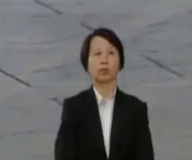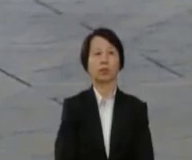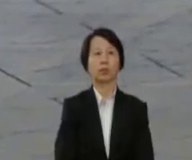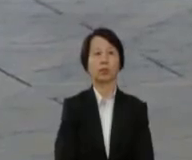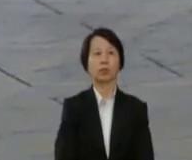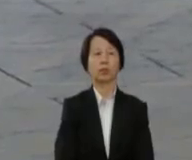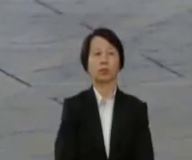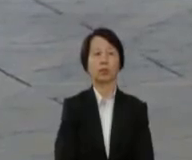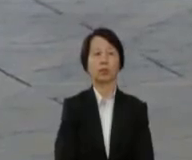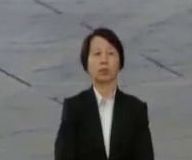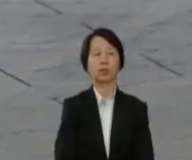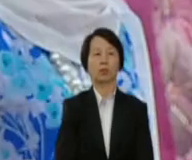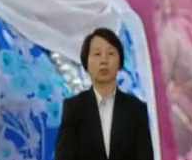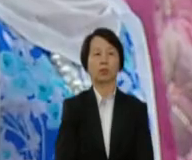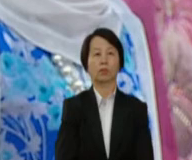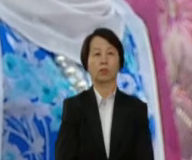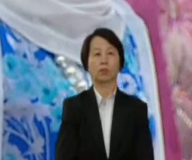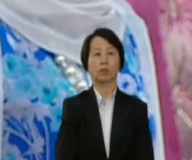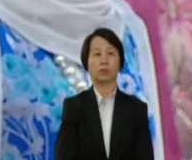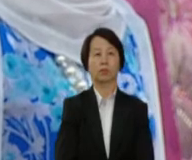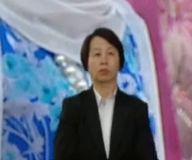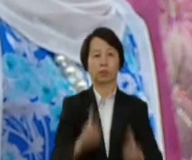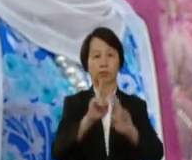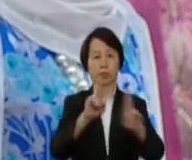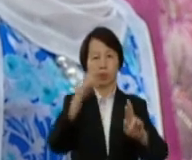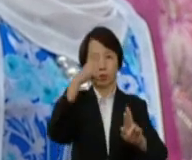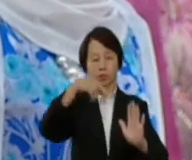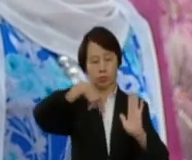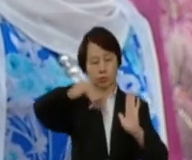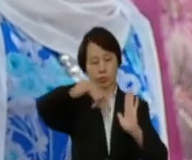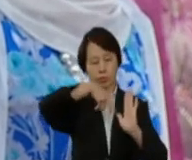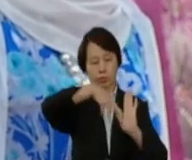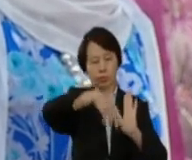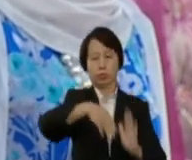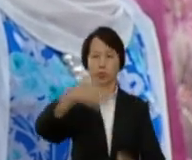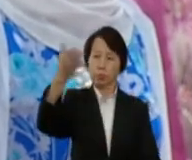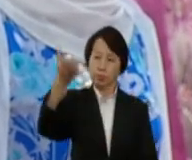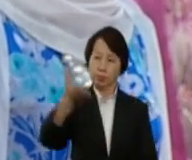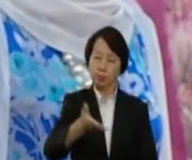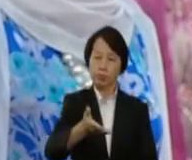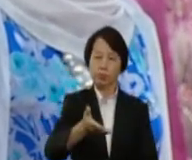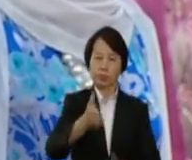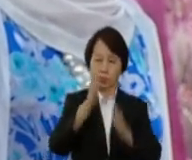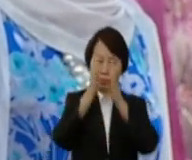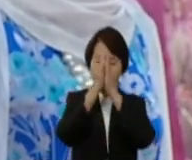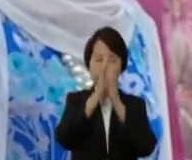Regimen Askar Melayu Diraja siap untuk diperiksa. Mohon perkenan waktu.